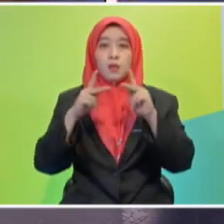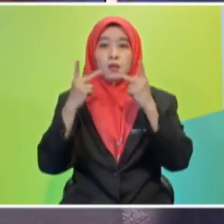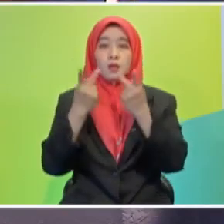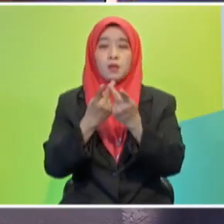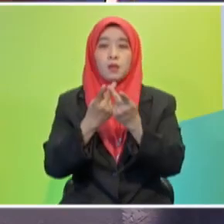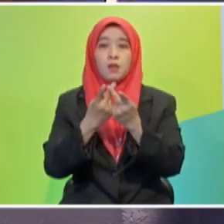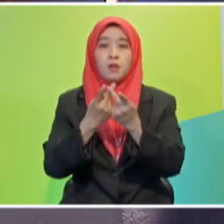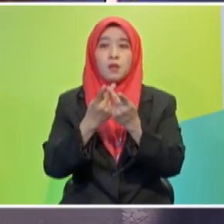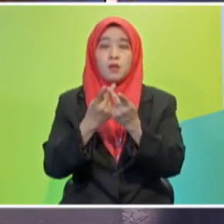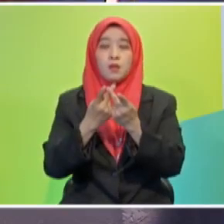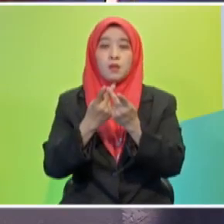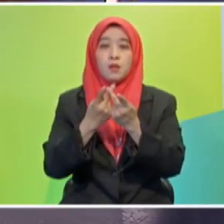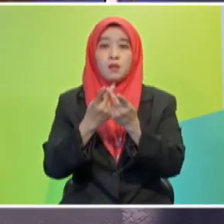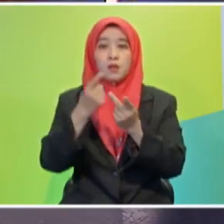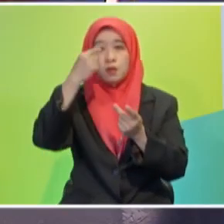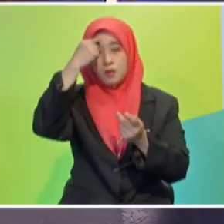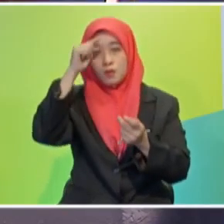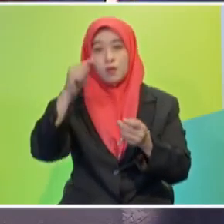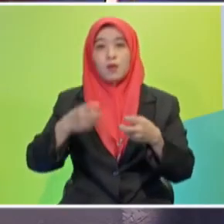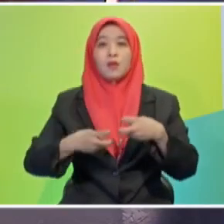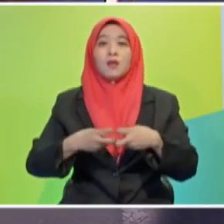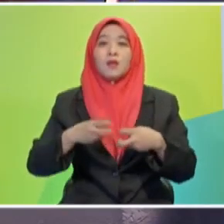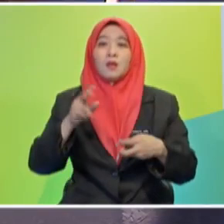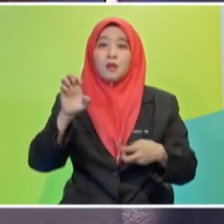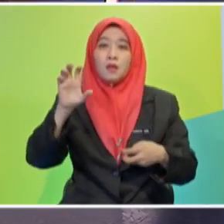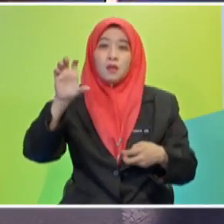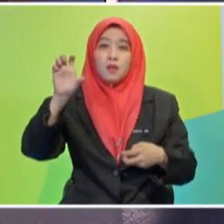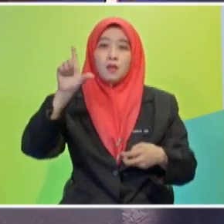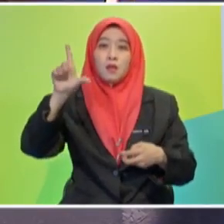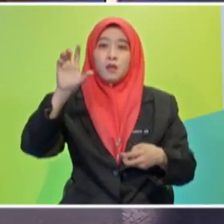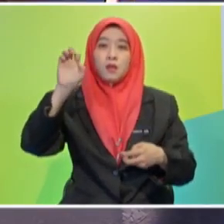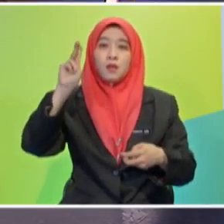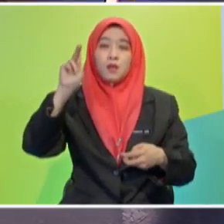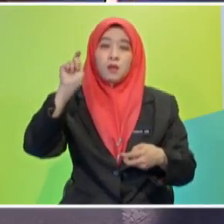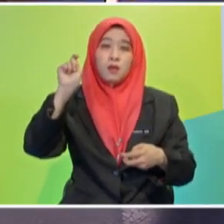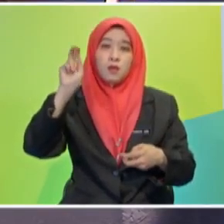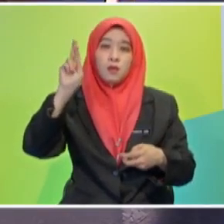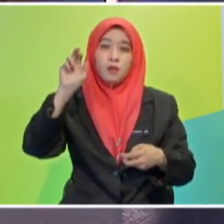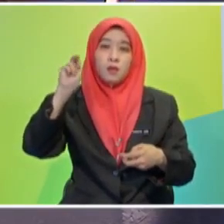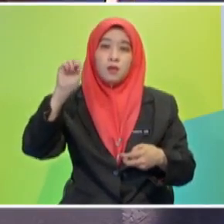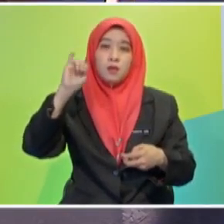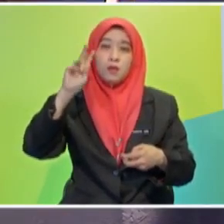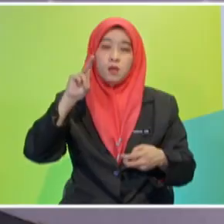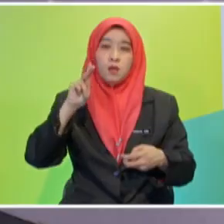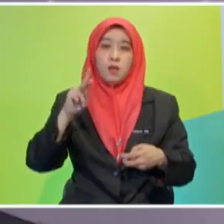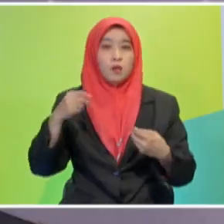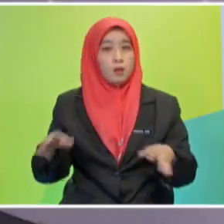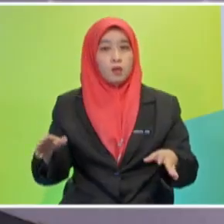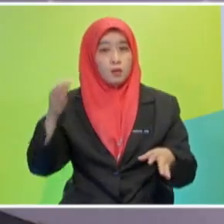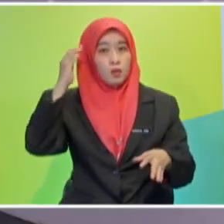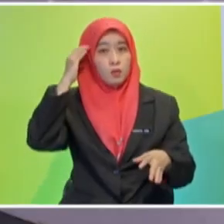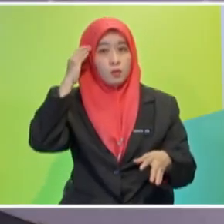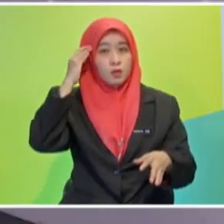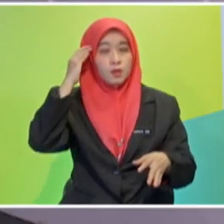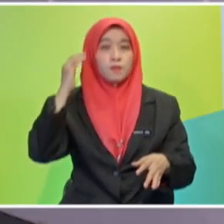Elektronik. Ya. Okey. Saya confuse lah cikgu. Alright. Okey, selesai. Okey. Kita dah guna 2 dah. Baik. Tadi kita dah guna elektrik, kita guna